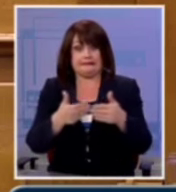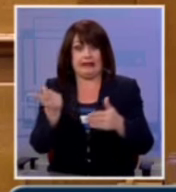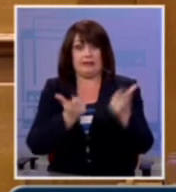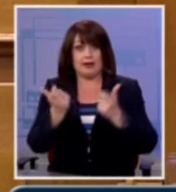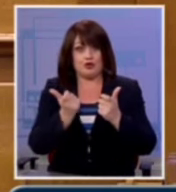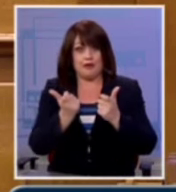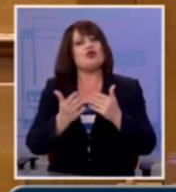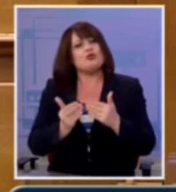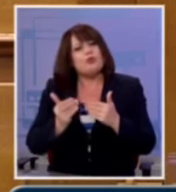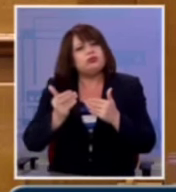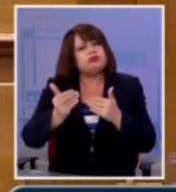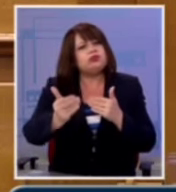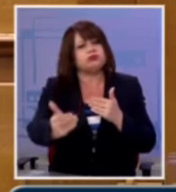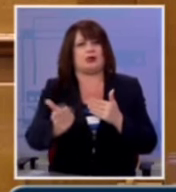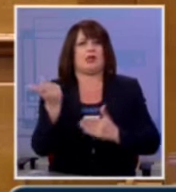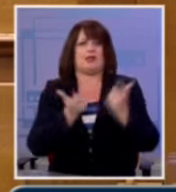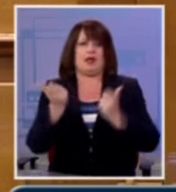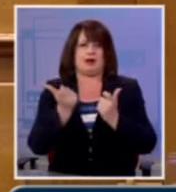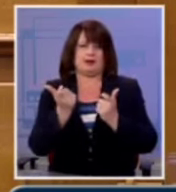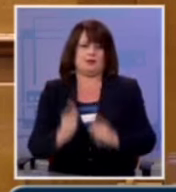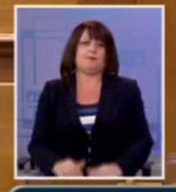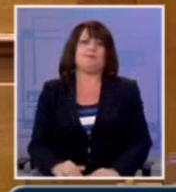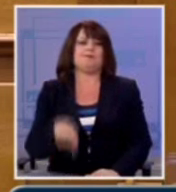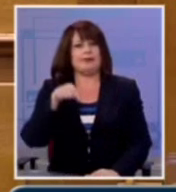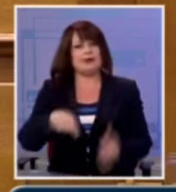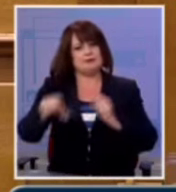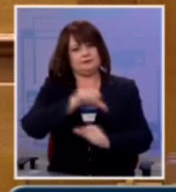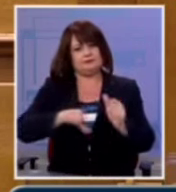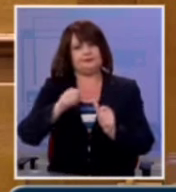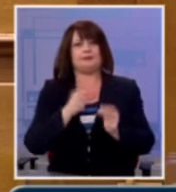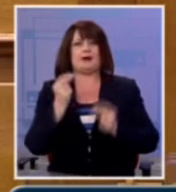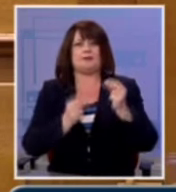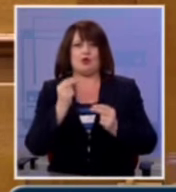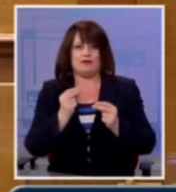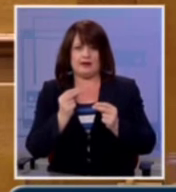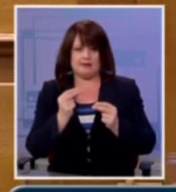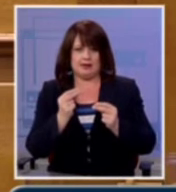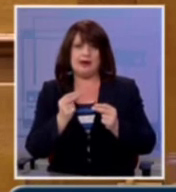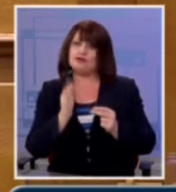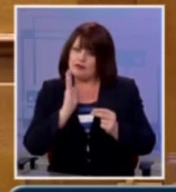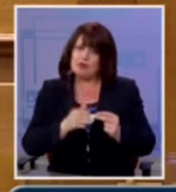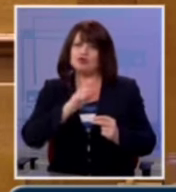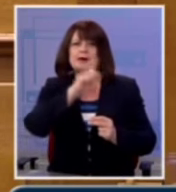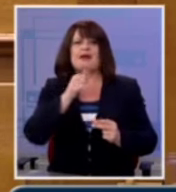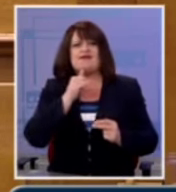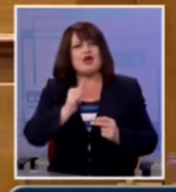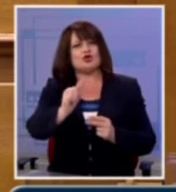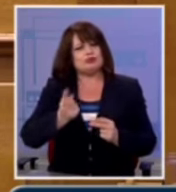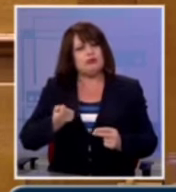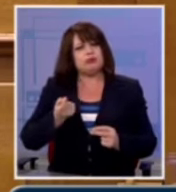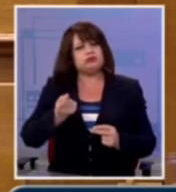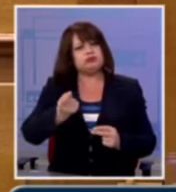με μακροχρόνιο. Αυτό θα καθιστούσε το άμεσο πρόβλημα, δεν αναφέρουμε στο μακροχρόνιο, βιώσιμο. Η